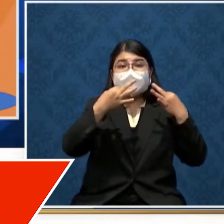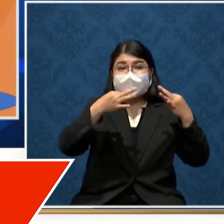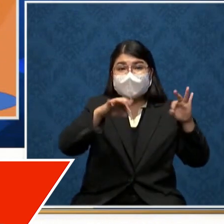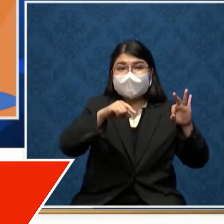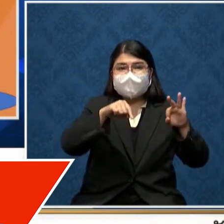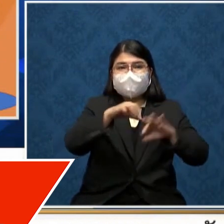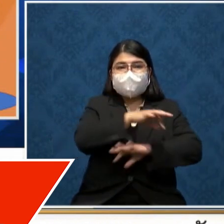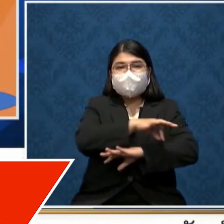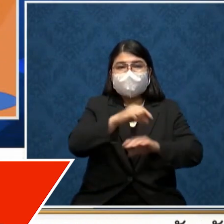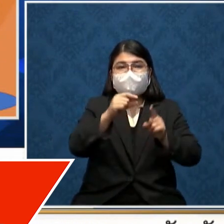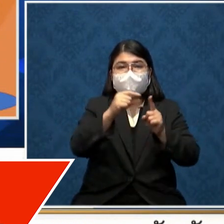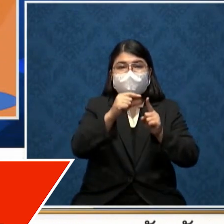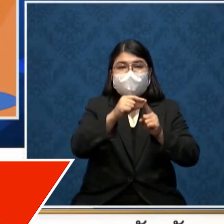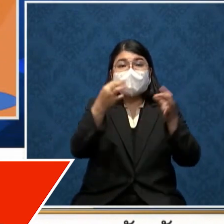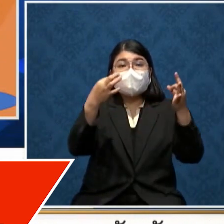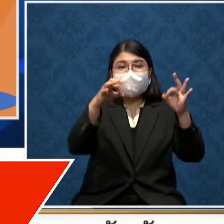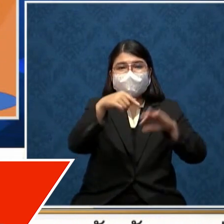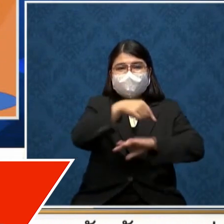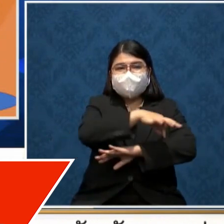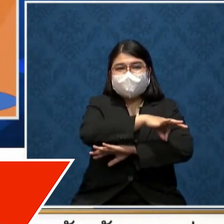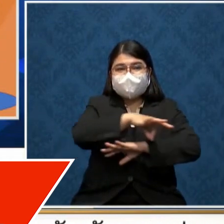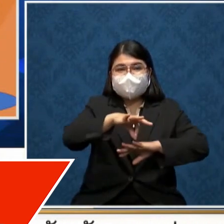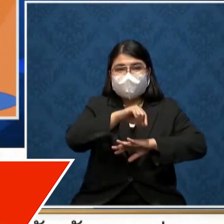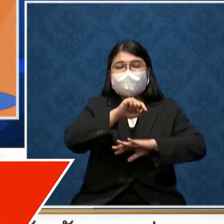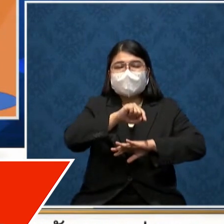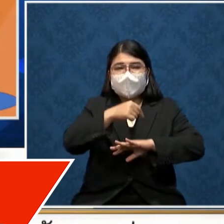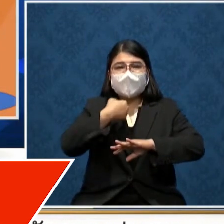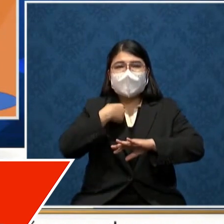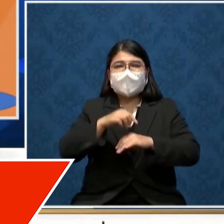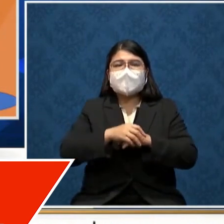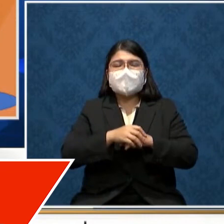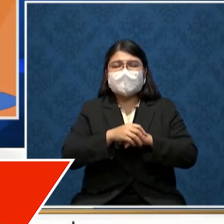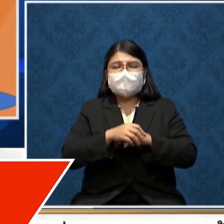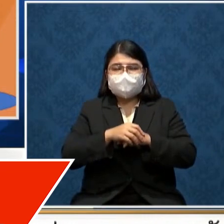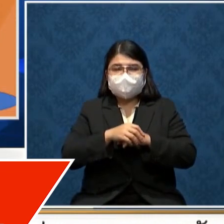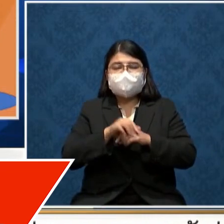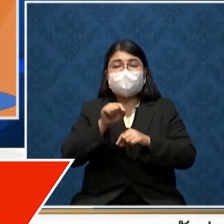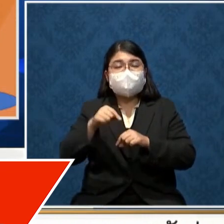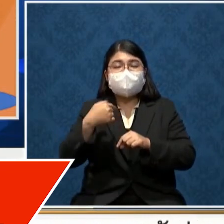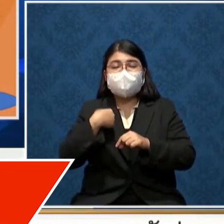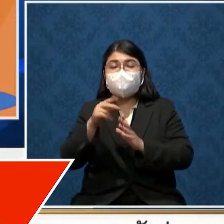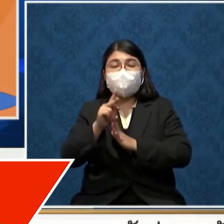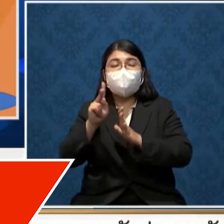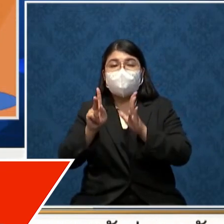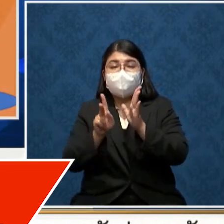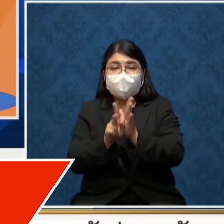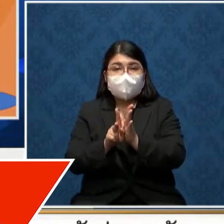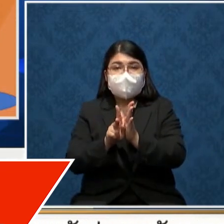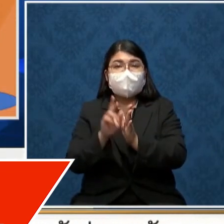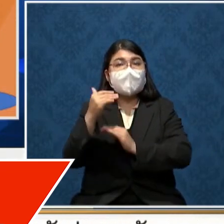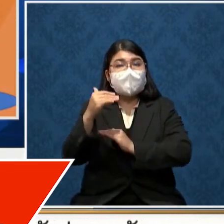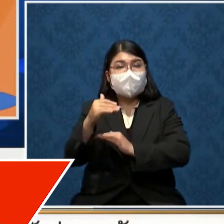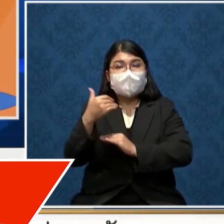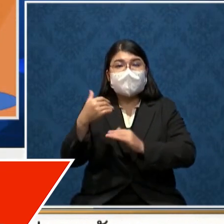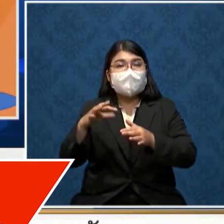ใต้ตามหลักเกณฑ์ที่บัญญัติไว้ในกฎหมายวินัยการเงินการค